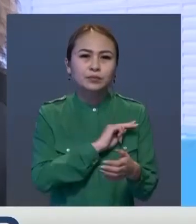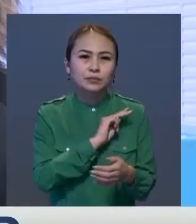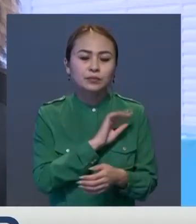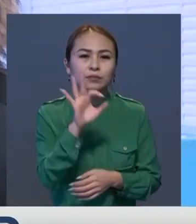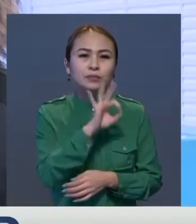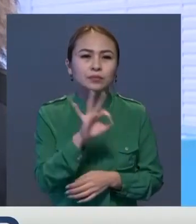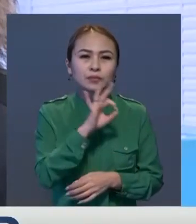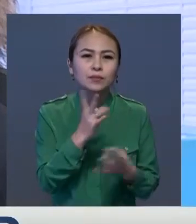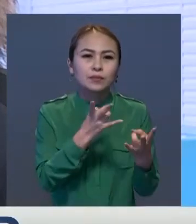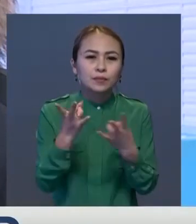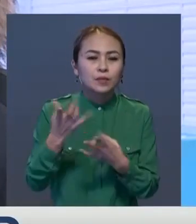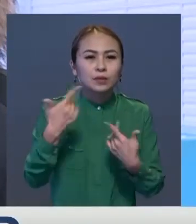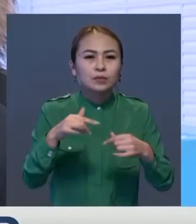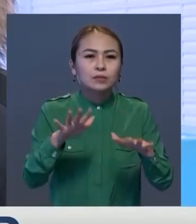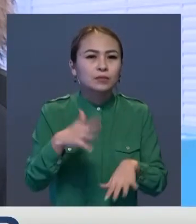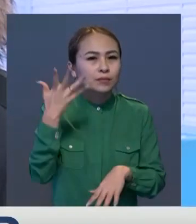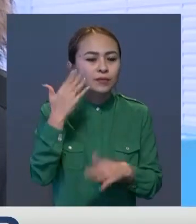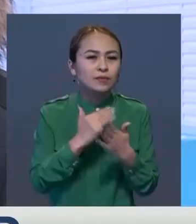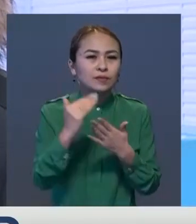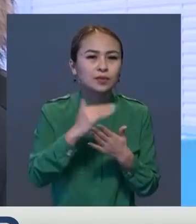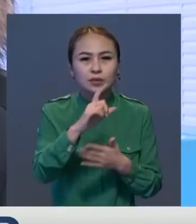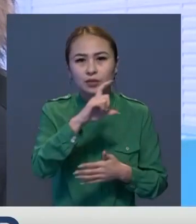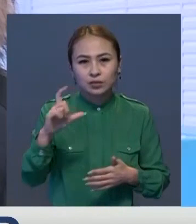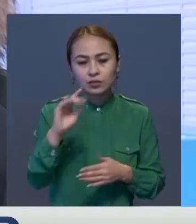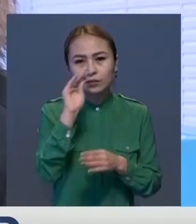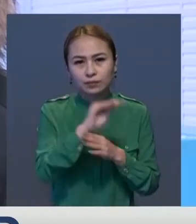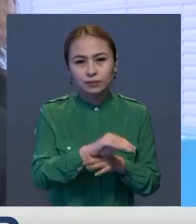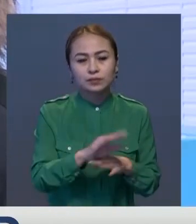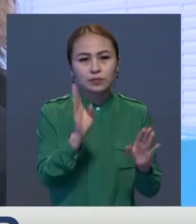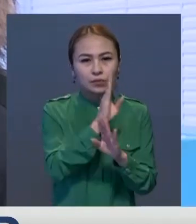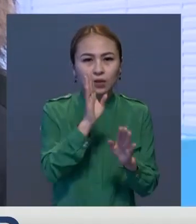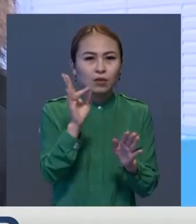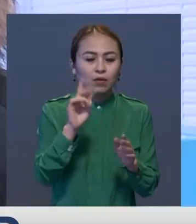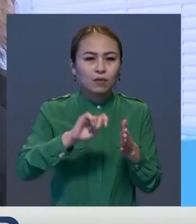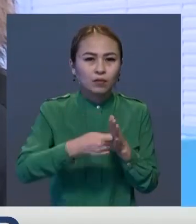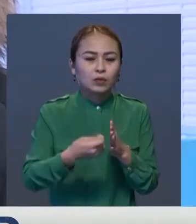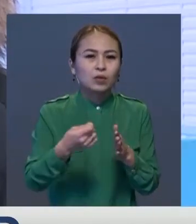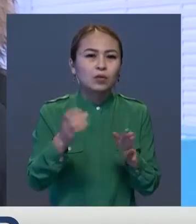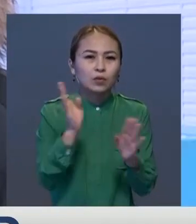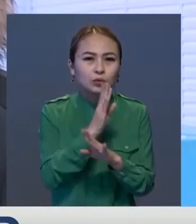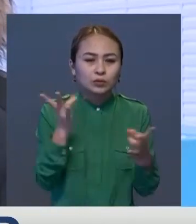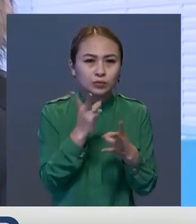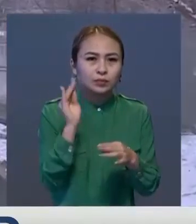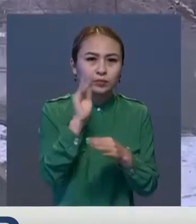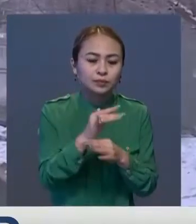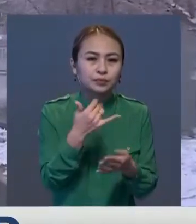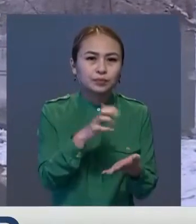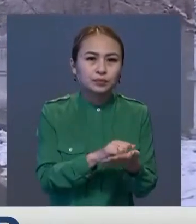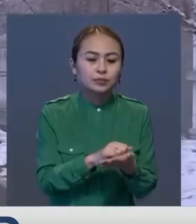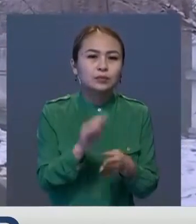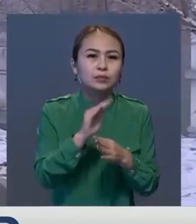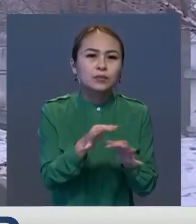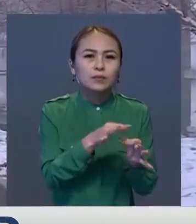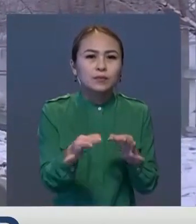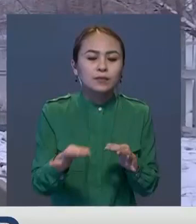қорын бойынша қай жерде жоғарғы этаждарда негізінен жаңа ауа шығару керек деген жұмыстарды сонымен айналысып отыр. Қазір ауданда